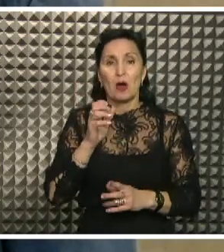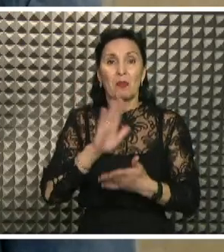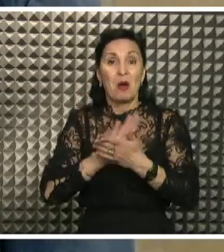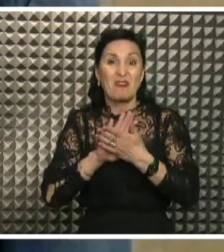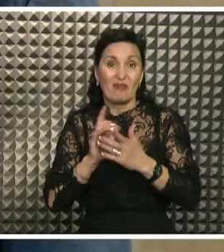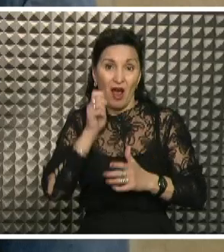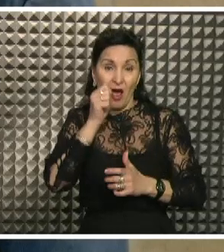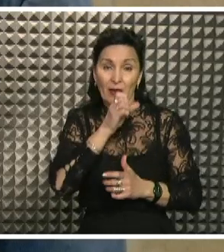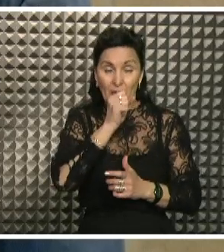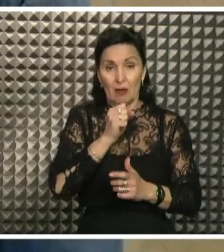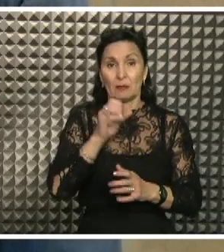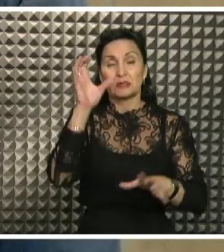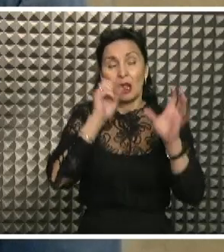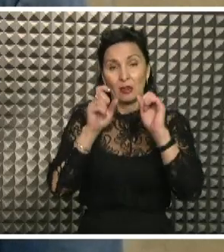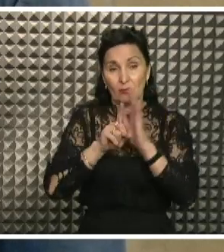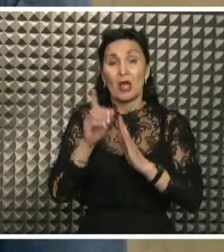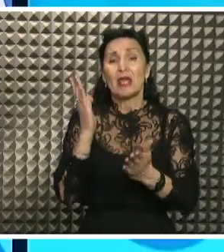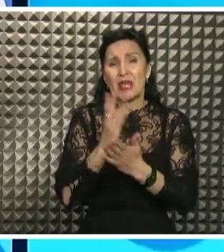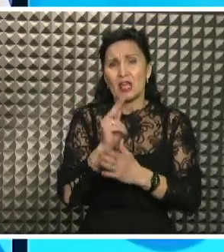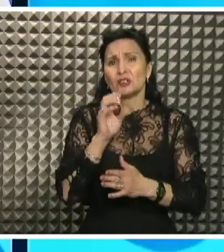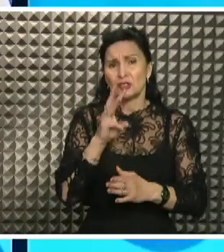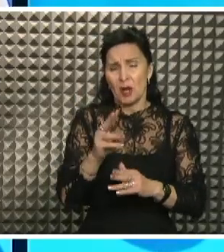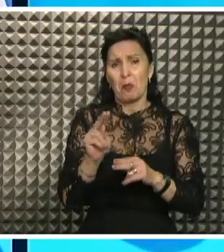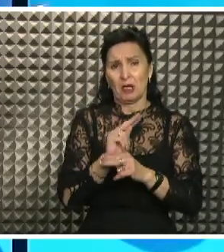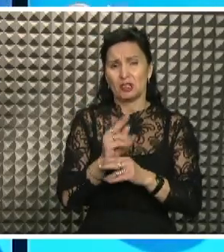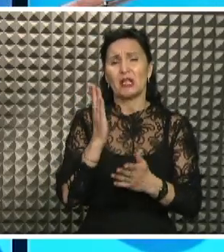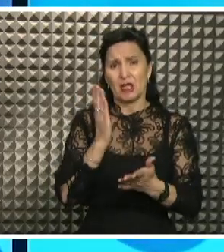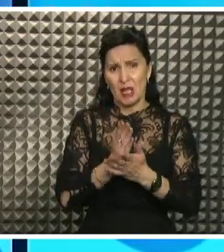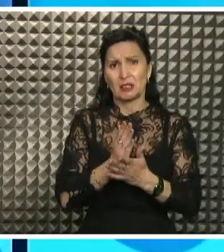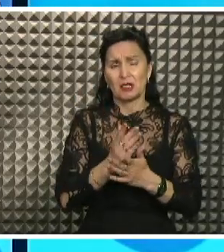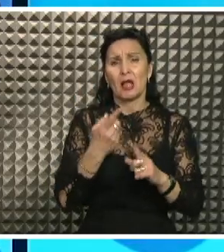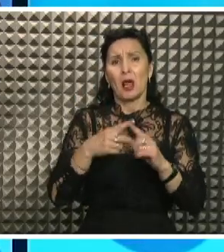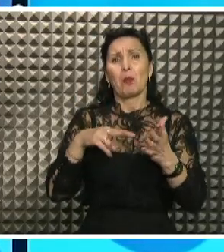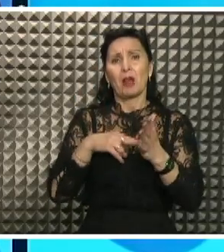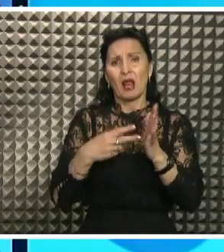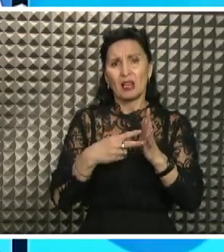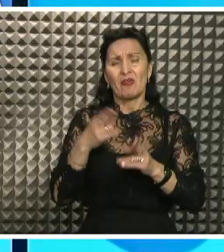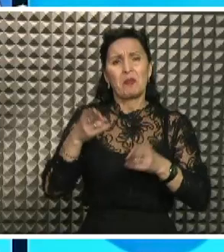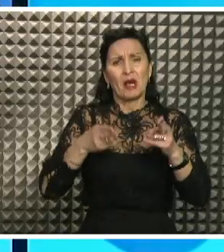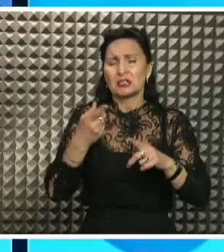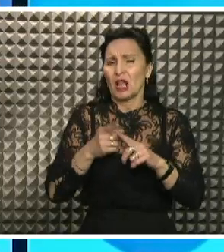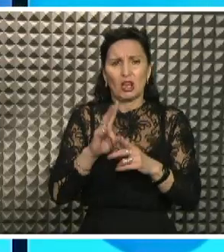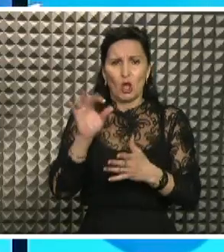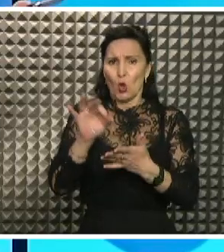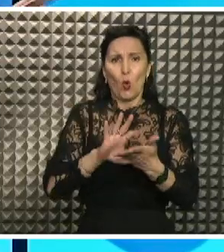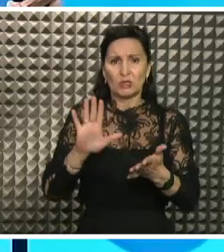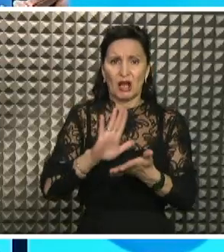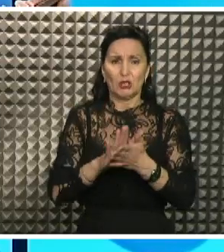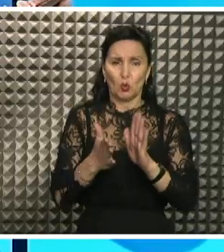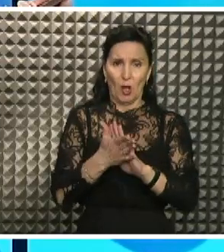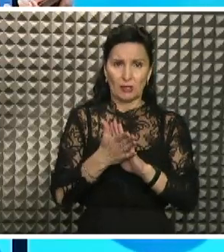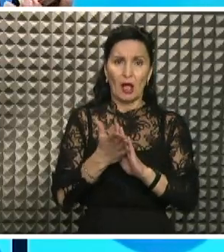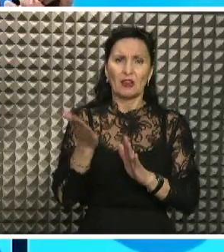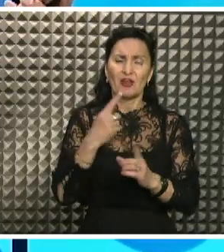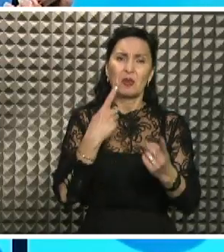время действительно помогал, убирал отек. То есть есть чем полечиться? Спасибо большое. Да, конечно, есть. Это плановая операция, это не острая. Это не острая ситуация. А